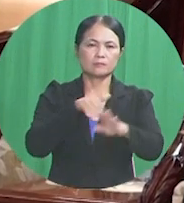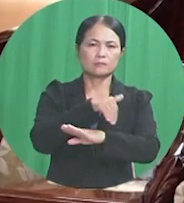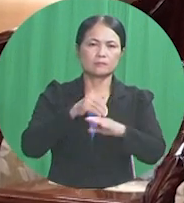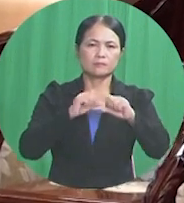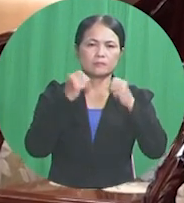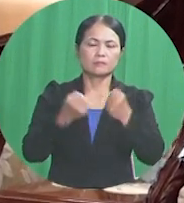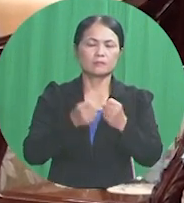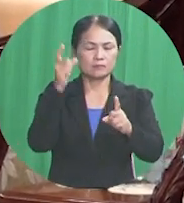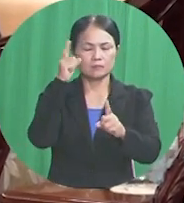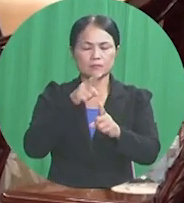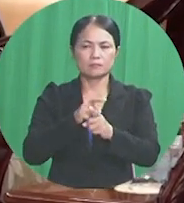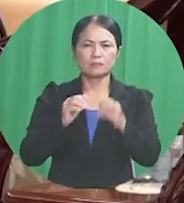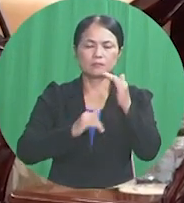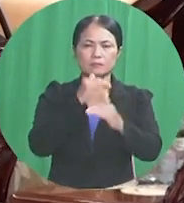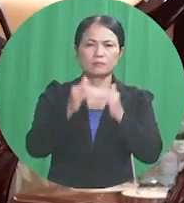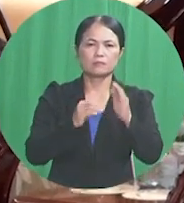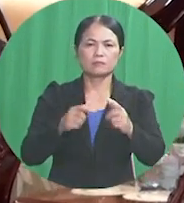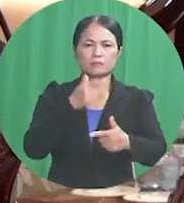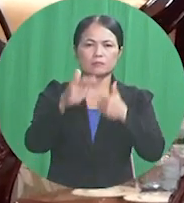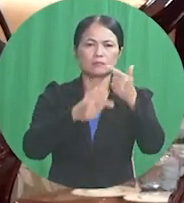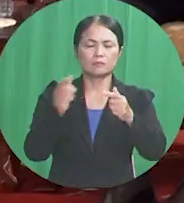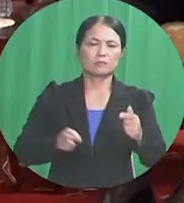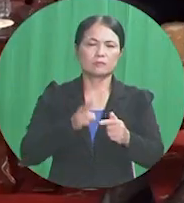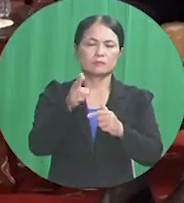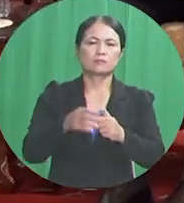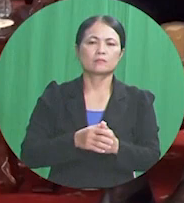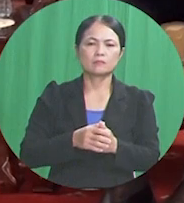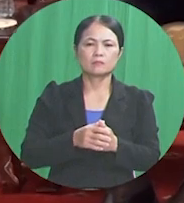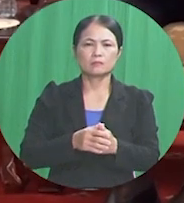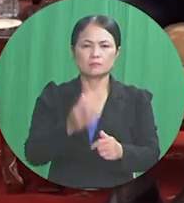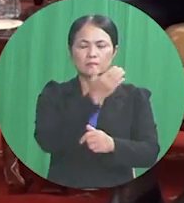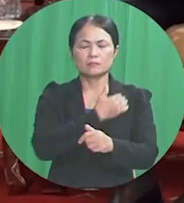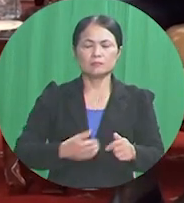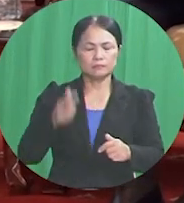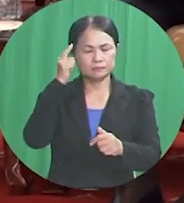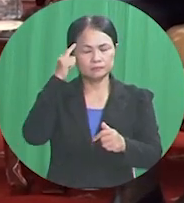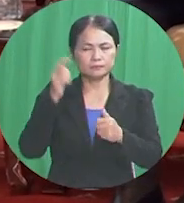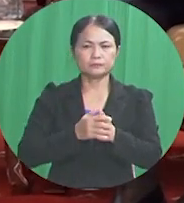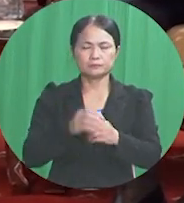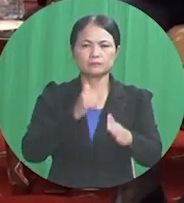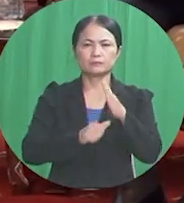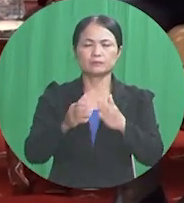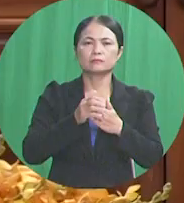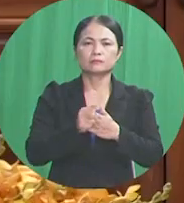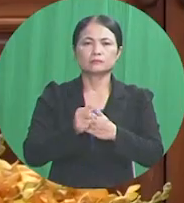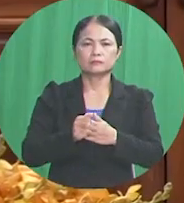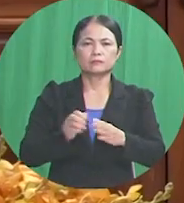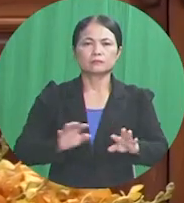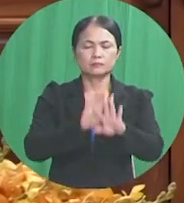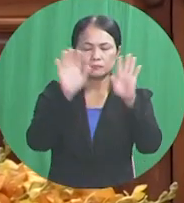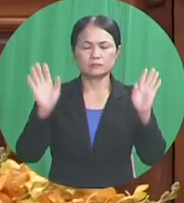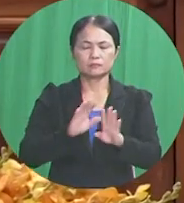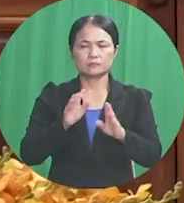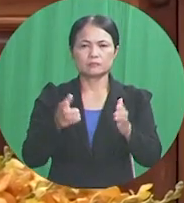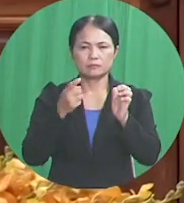จสังคมปูเตโรกาอภิวัตจืนเลื่อนยางฉาบรอหะสำนักมีจำนวนถ้ากรามกาดักน้อมดอพลีสว่างระบอบป